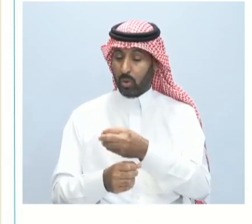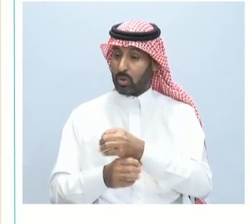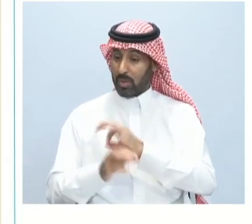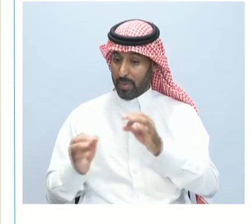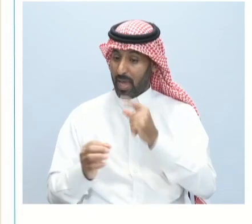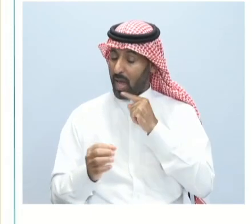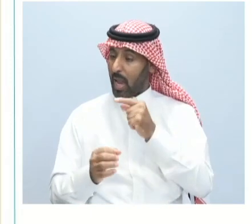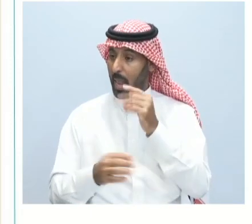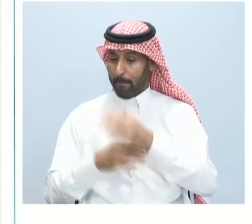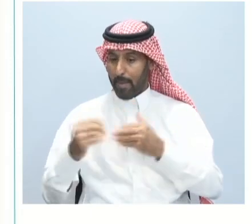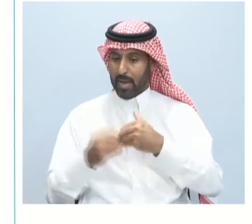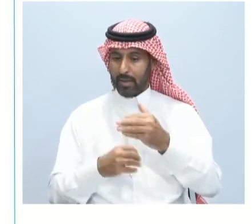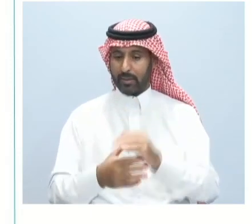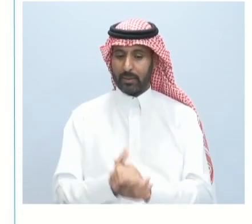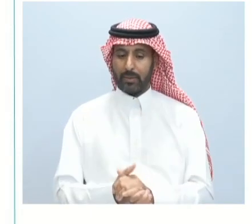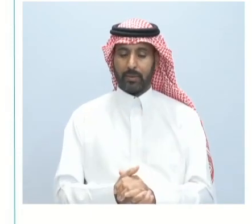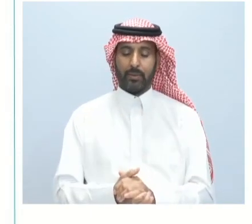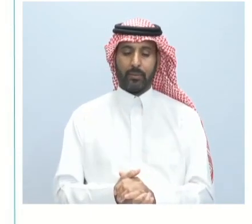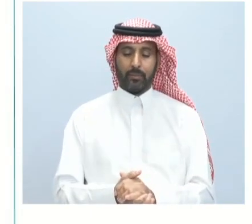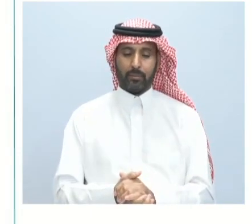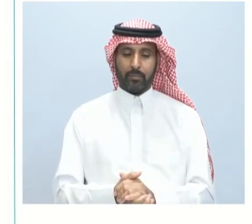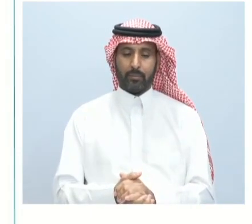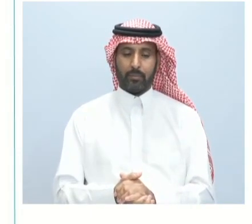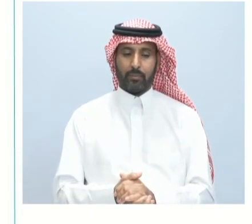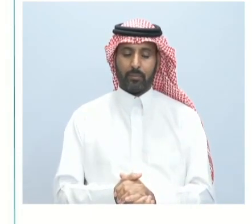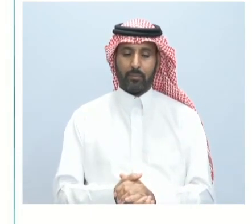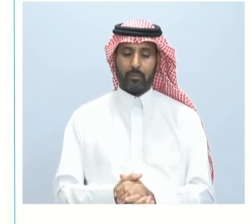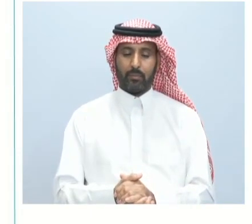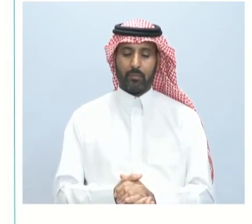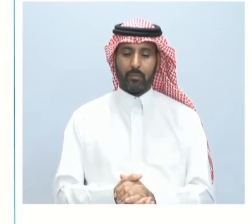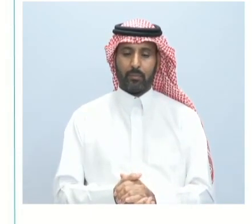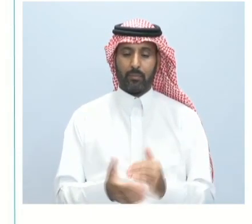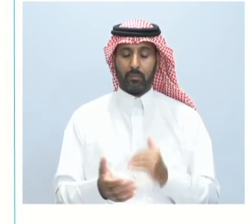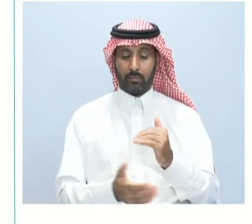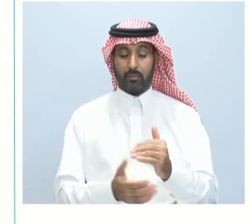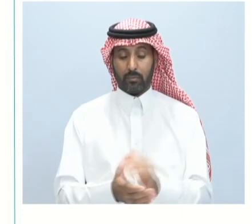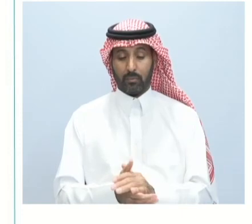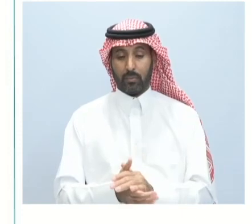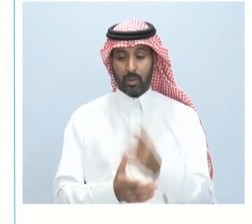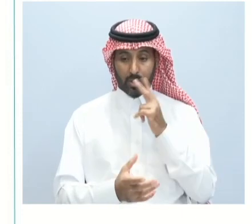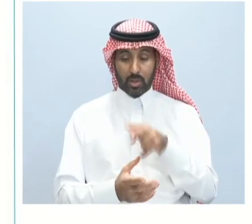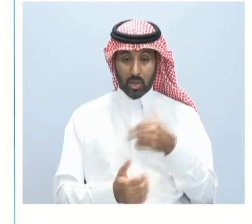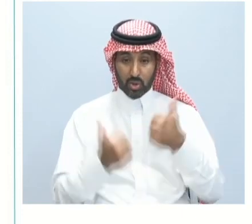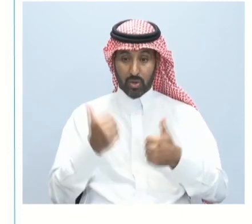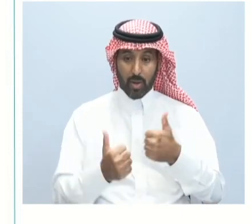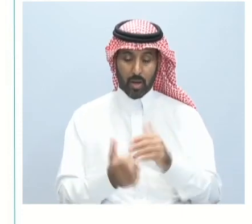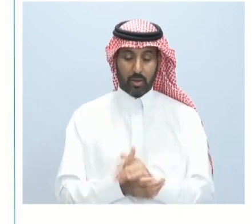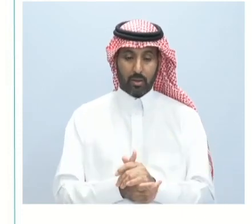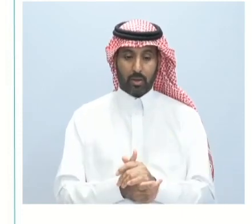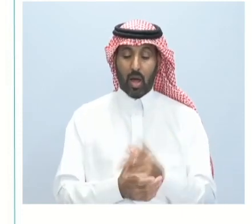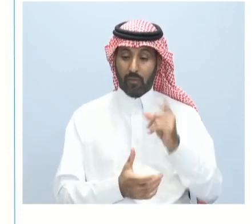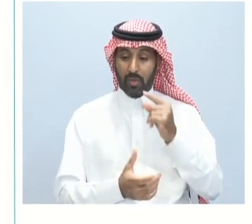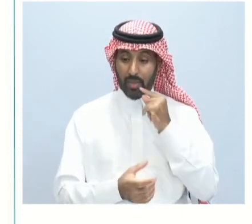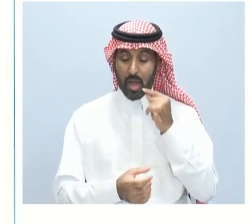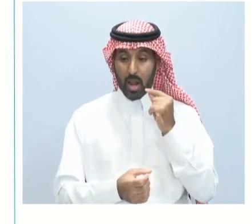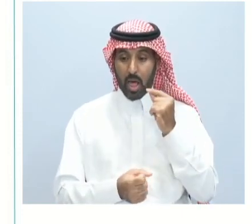التي لم تغطى الى الان نقوم هنا بالتشريك او الاختبار اذا كان البست